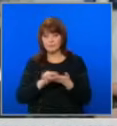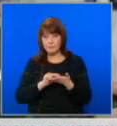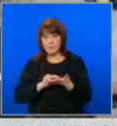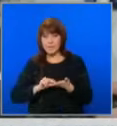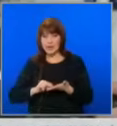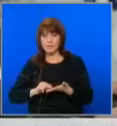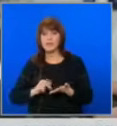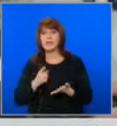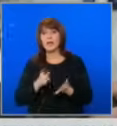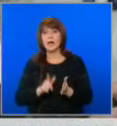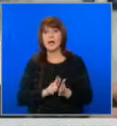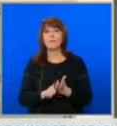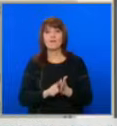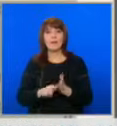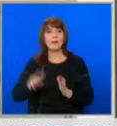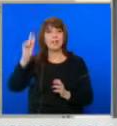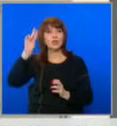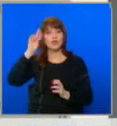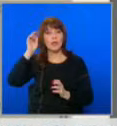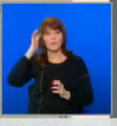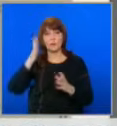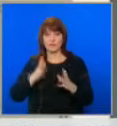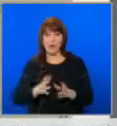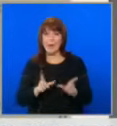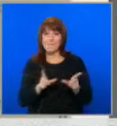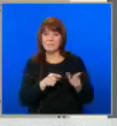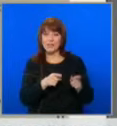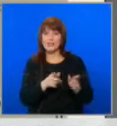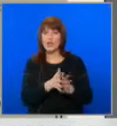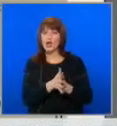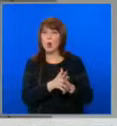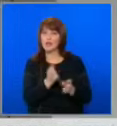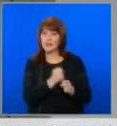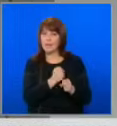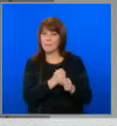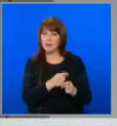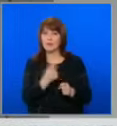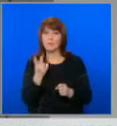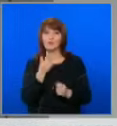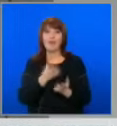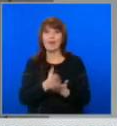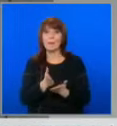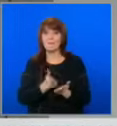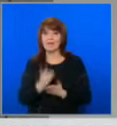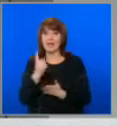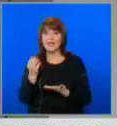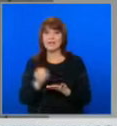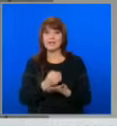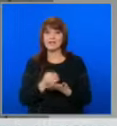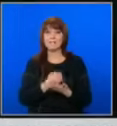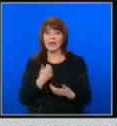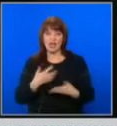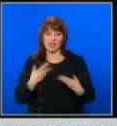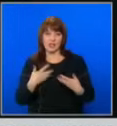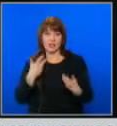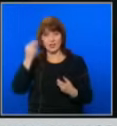било по времето на служебните правителства мишин и хората от неговата група са работили по две основни направления едните са събирали кандидати за